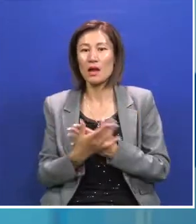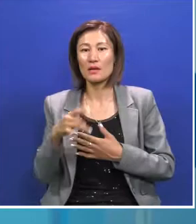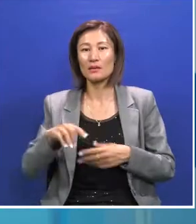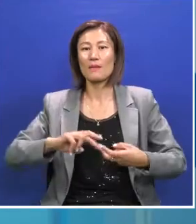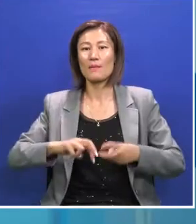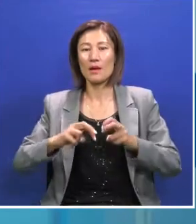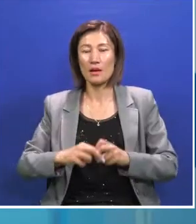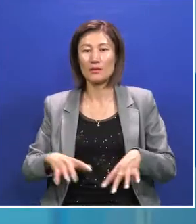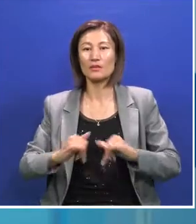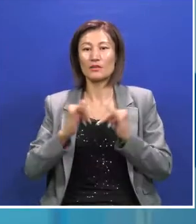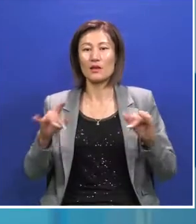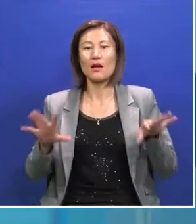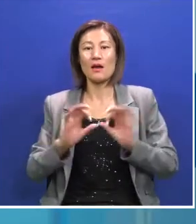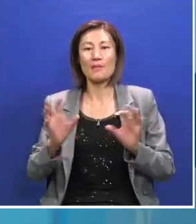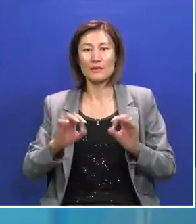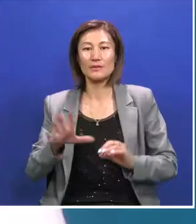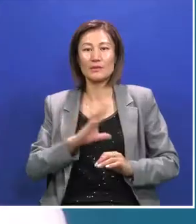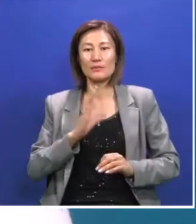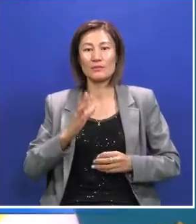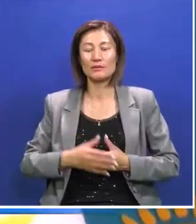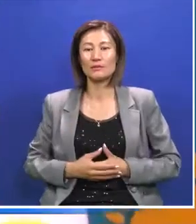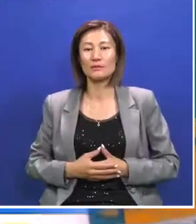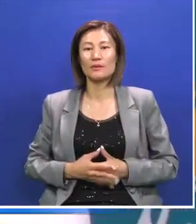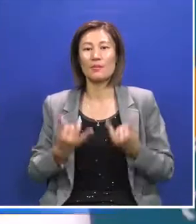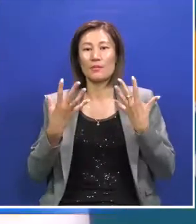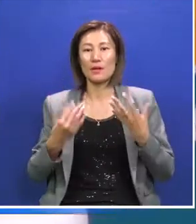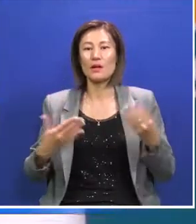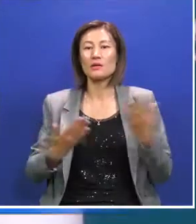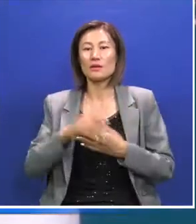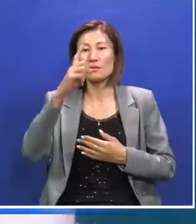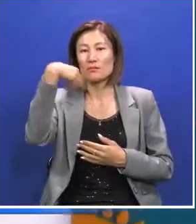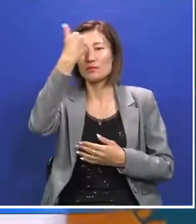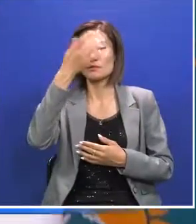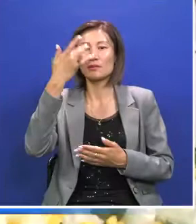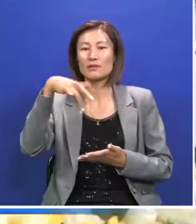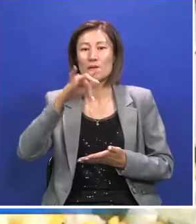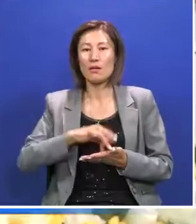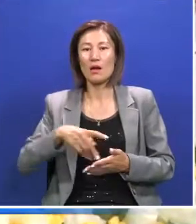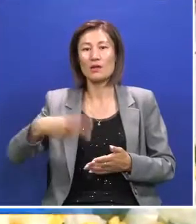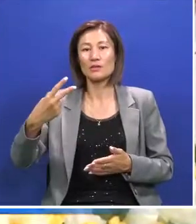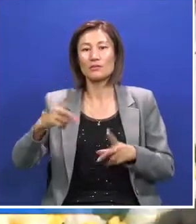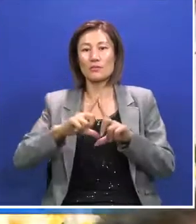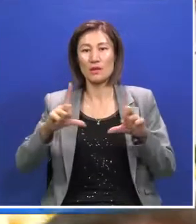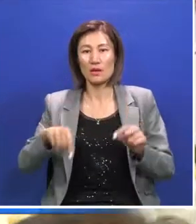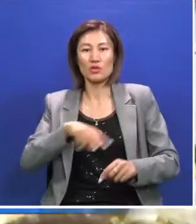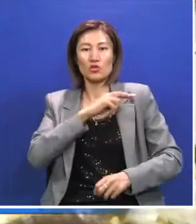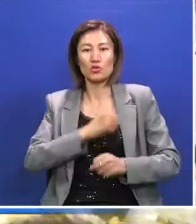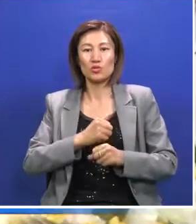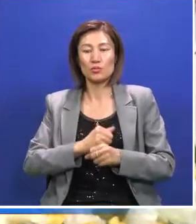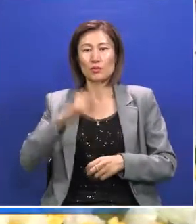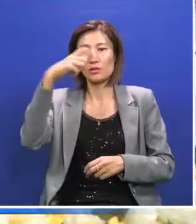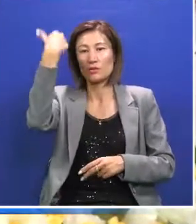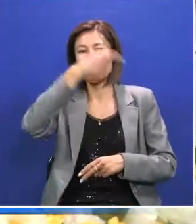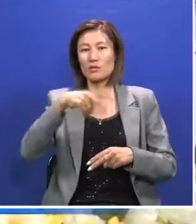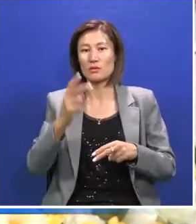жөніндегі мәселелер кеңінен талқыланды. Биылғы жаңа оқу жылында Шымкент қаласында 20 мектеп іске қосылса, жыл соңына